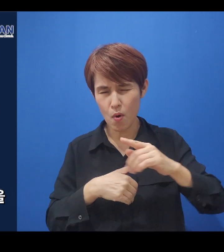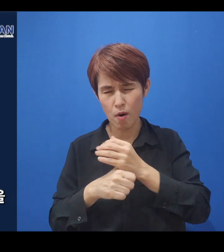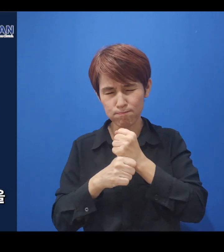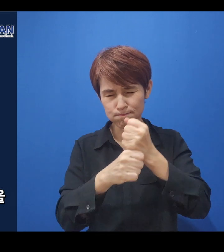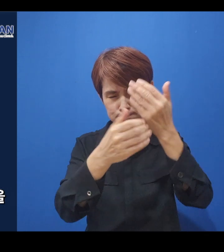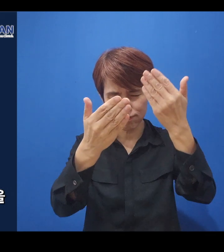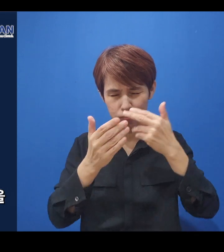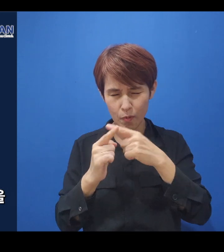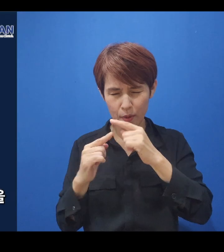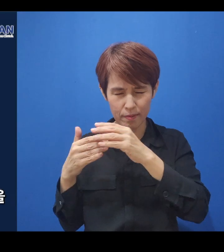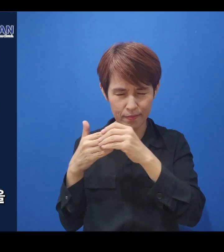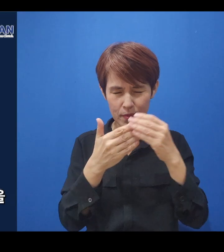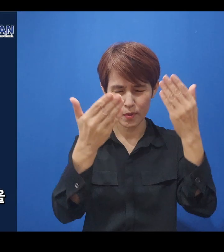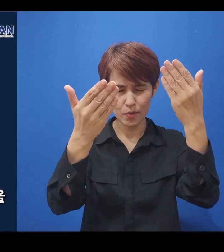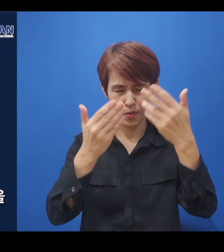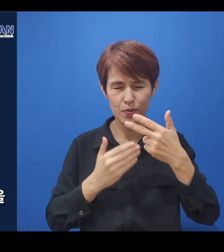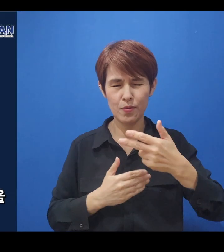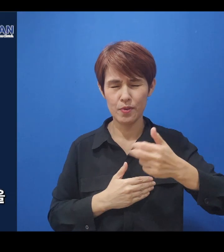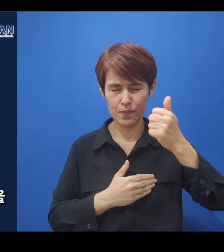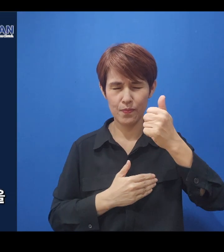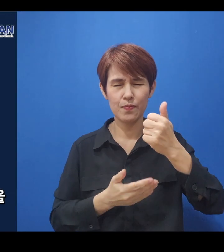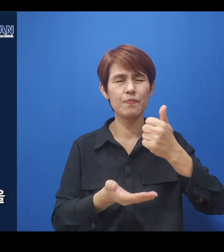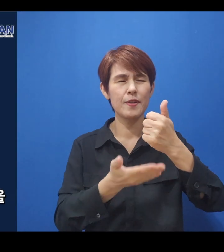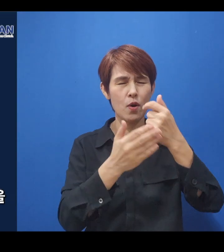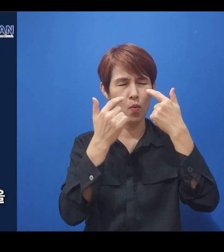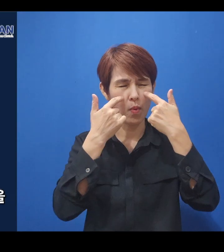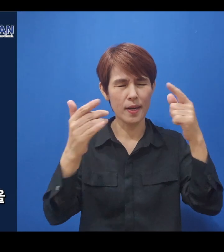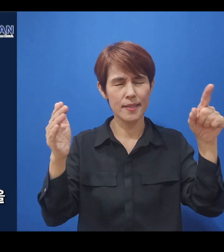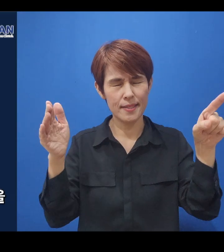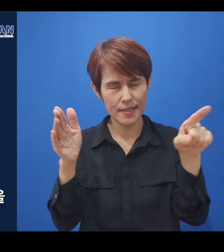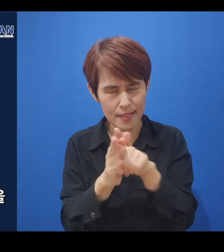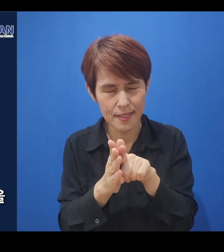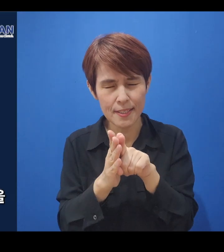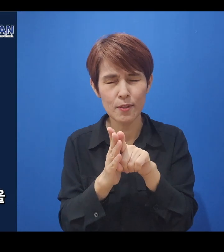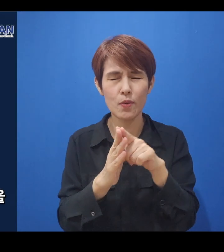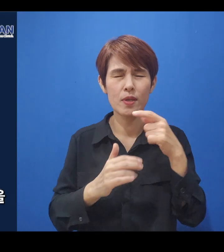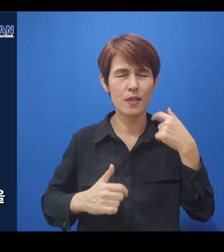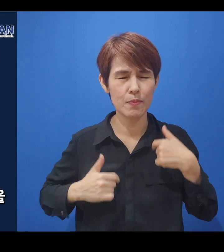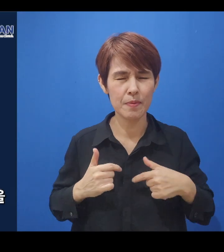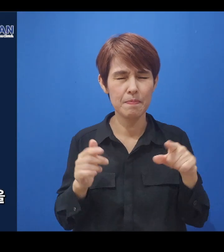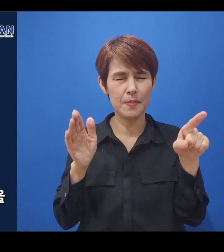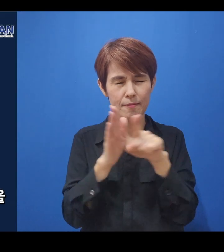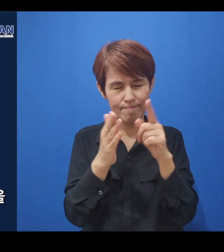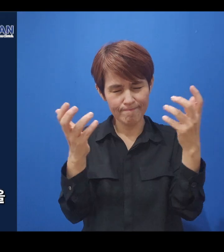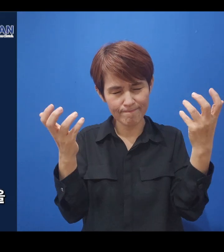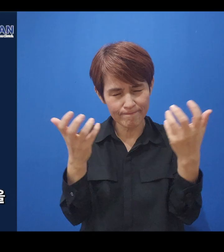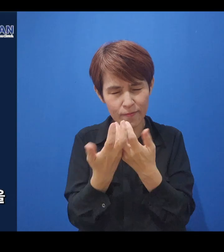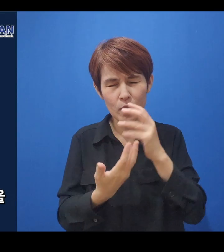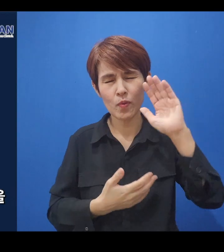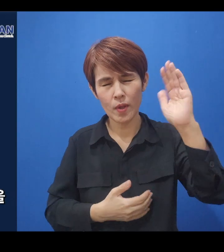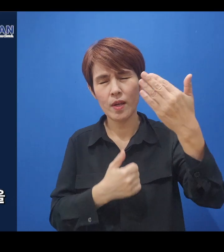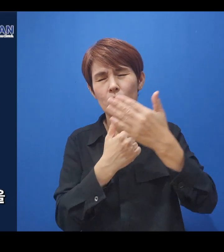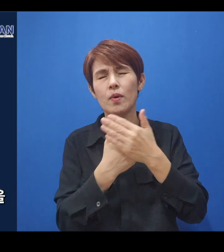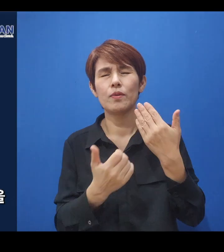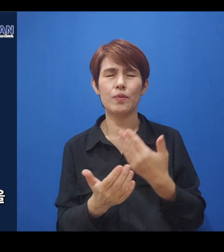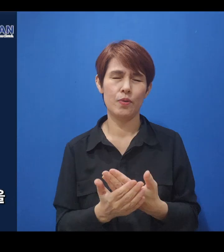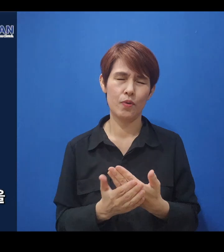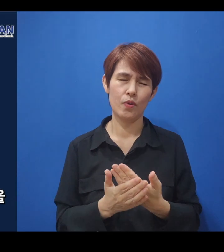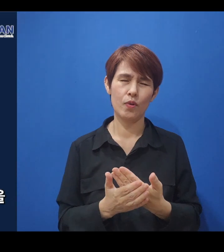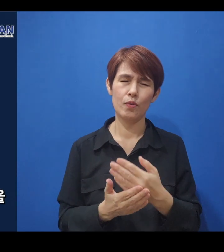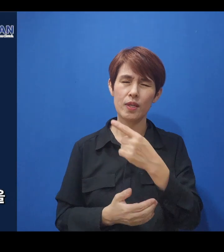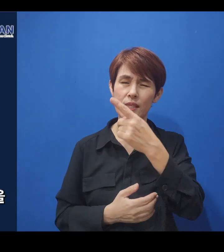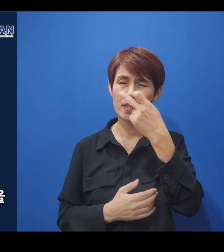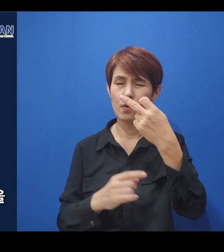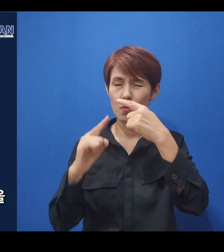교회를 이끌어 가시는 주님, 그 주님에 대한 확신이, 기쁨이, 믿음이 넘치는 우리가 되게 하시고, 우리 일상교회